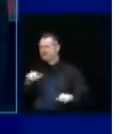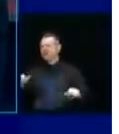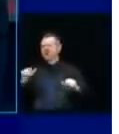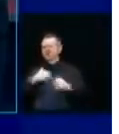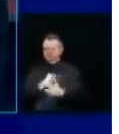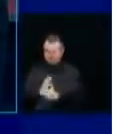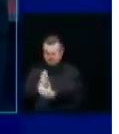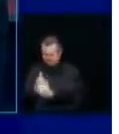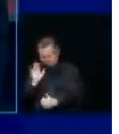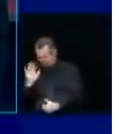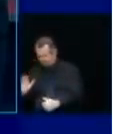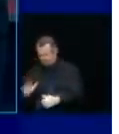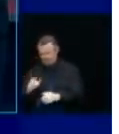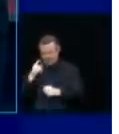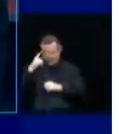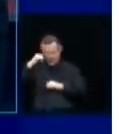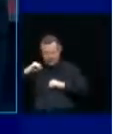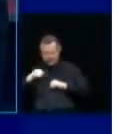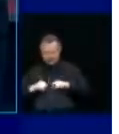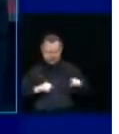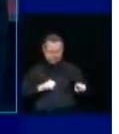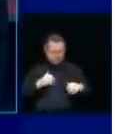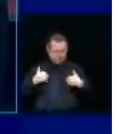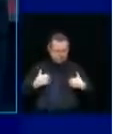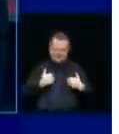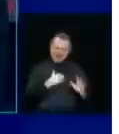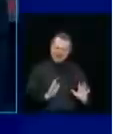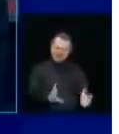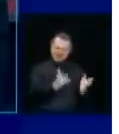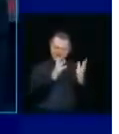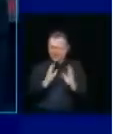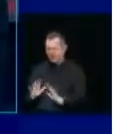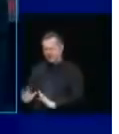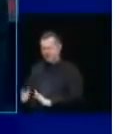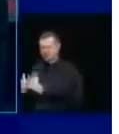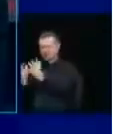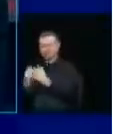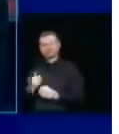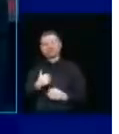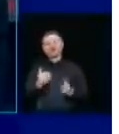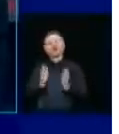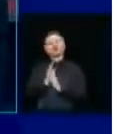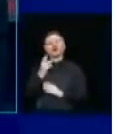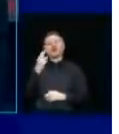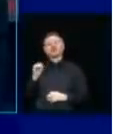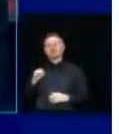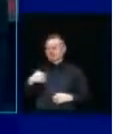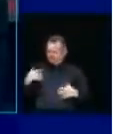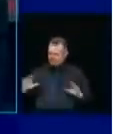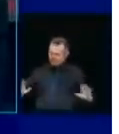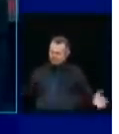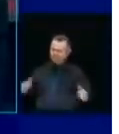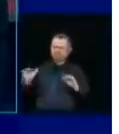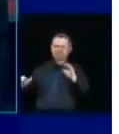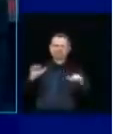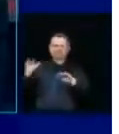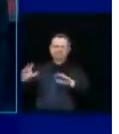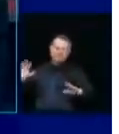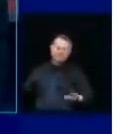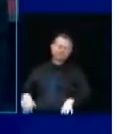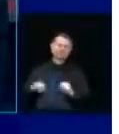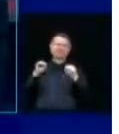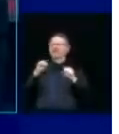Обамакея, заканчивается в 25 лет. Если вы старше, то такая молодежь больше не пользуется страховкой